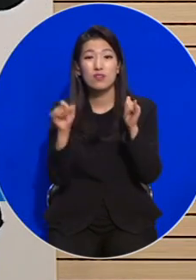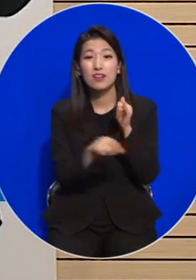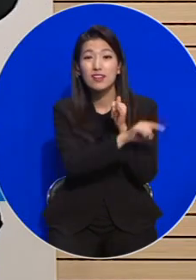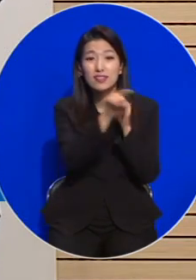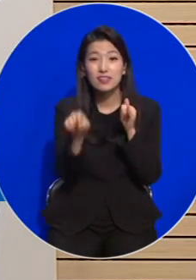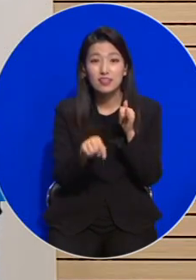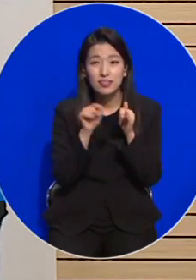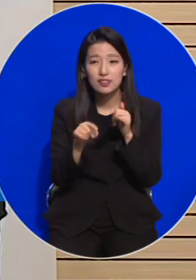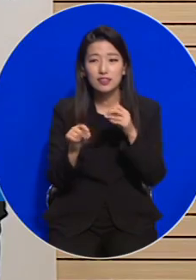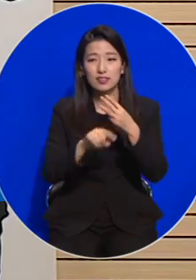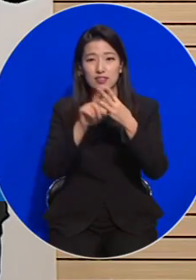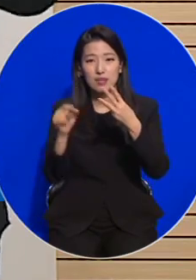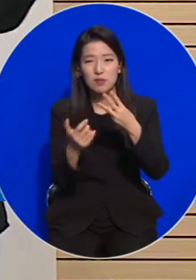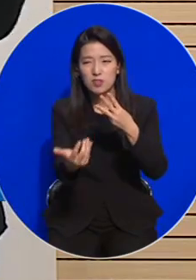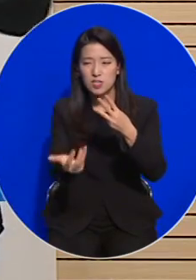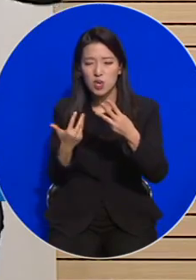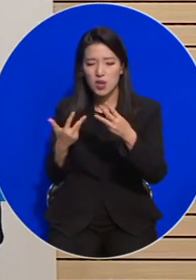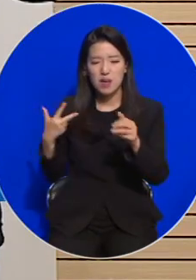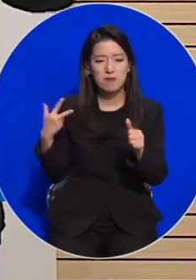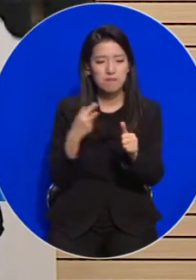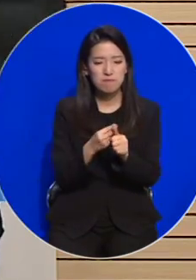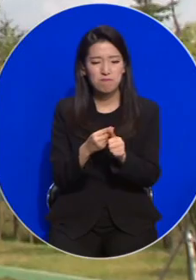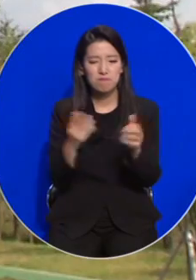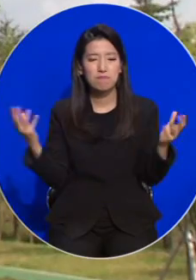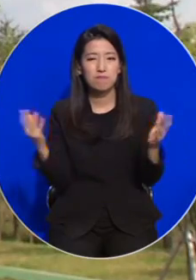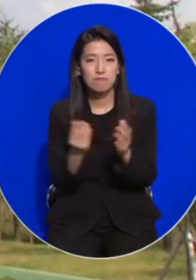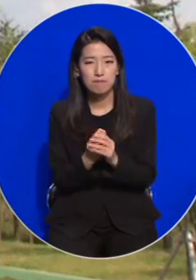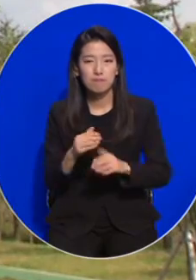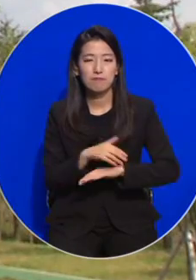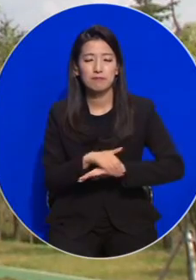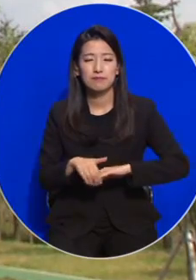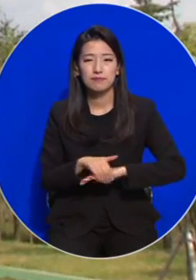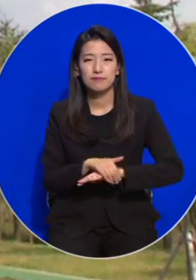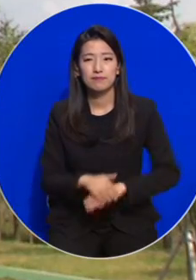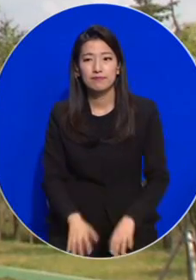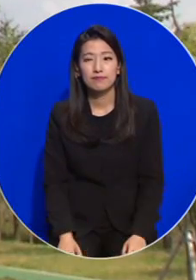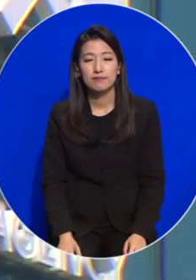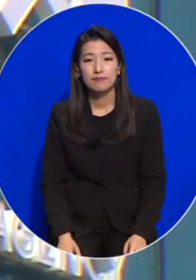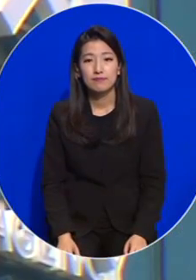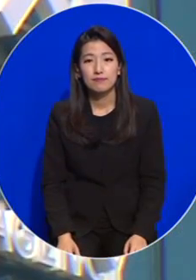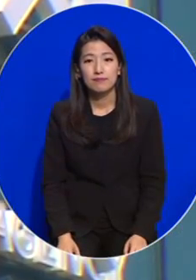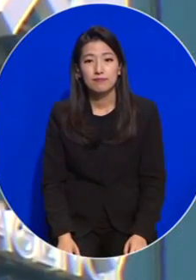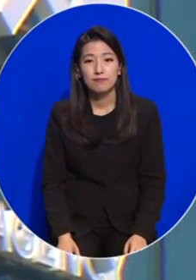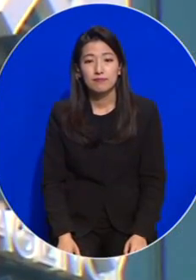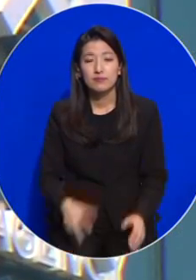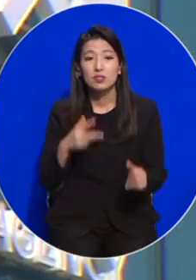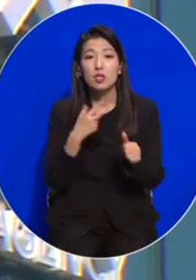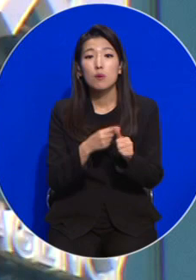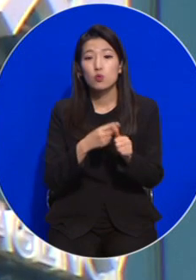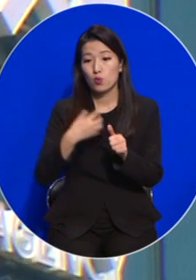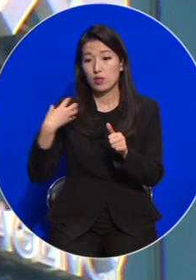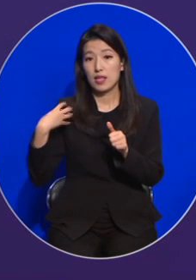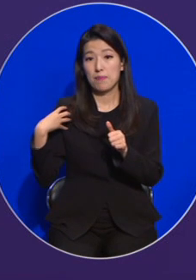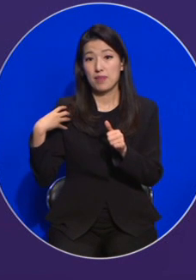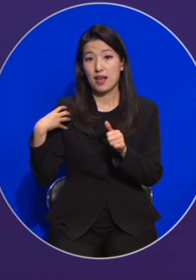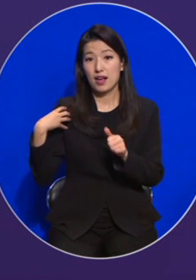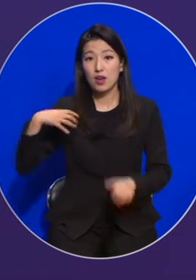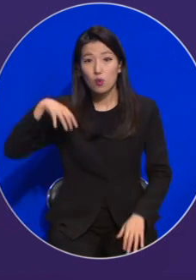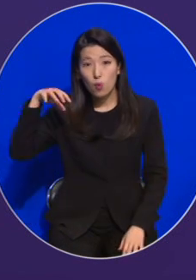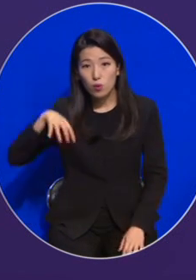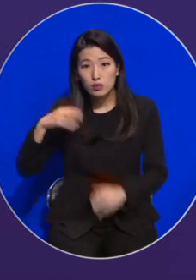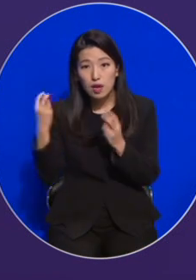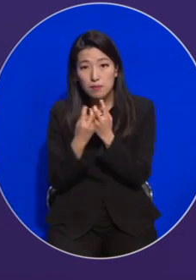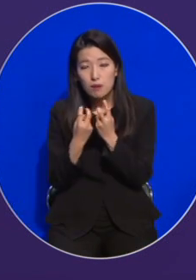이전까지 마무리하도록 하는 계획을 마련하고 있습니다. 접종 시행기관은 두 가지 방식으로 준비 중입니다.